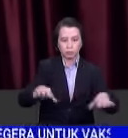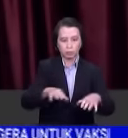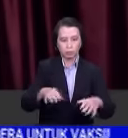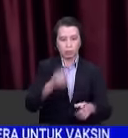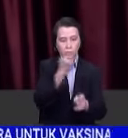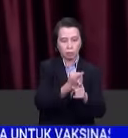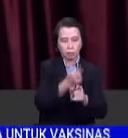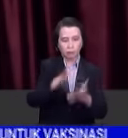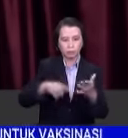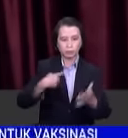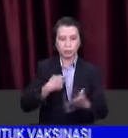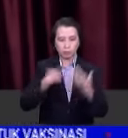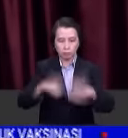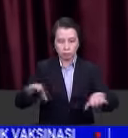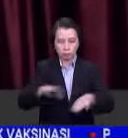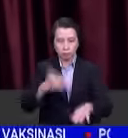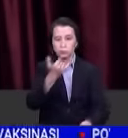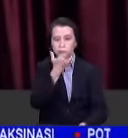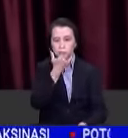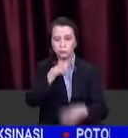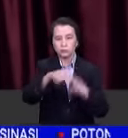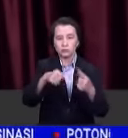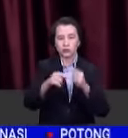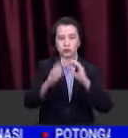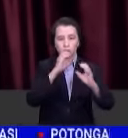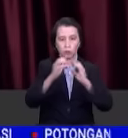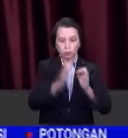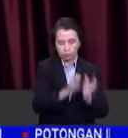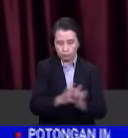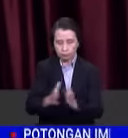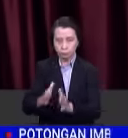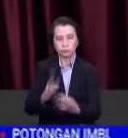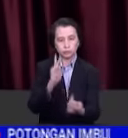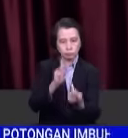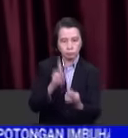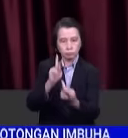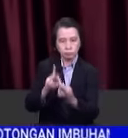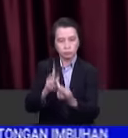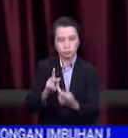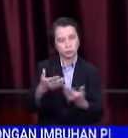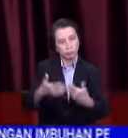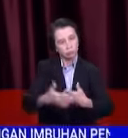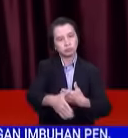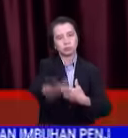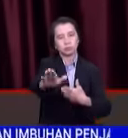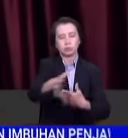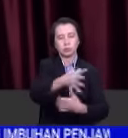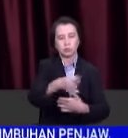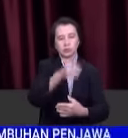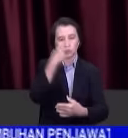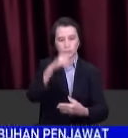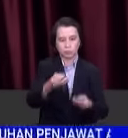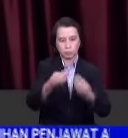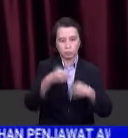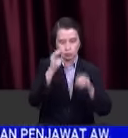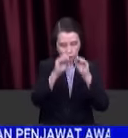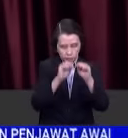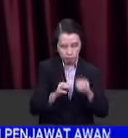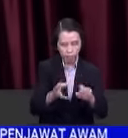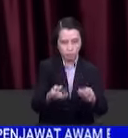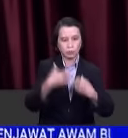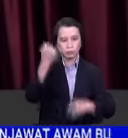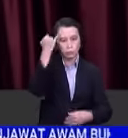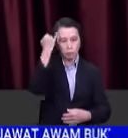what we have done wrong, whether our communication strategy is proper and so on. Also to give us inputs and